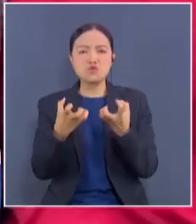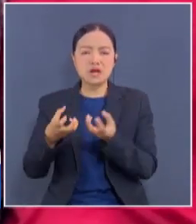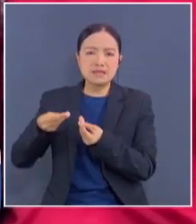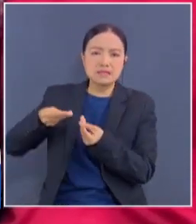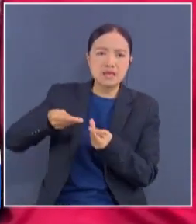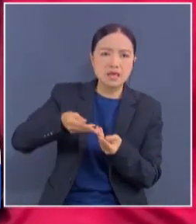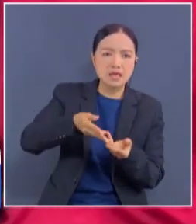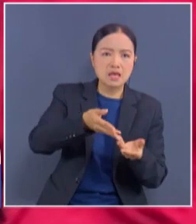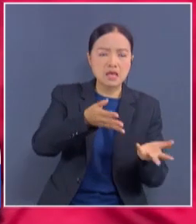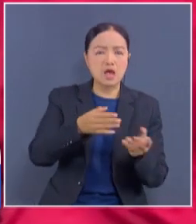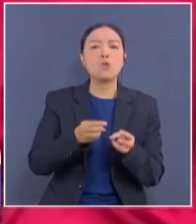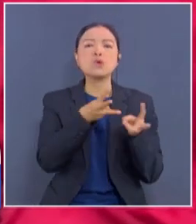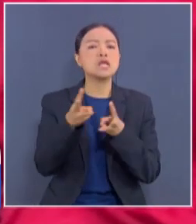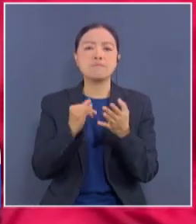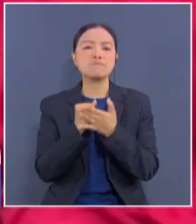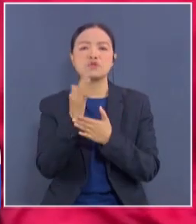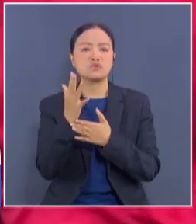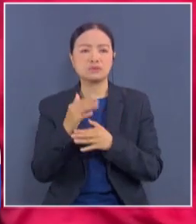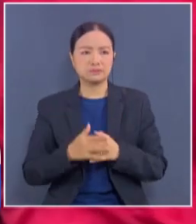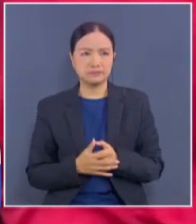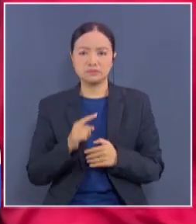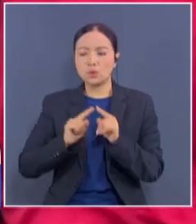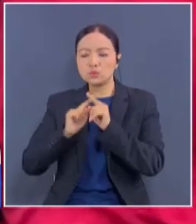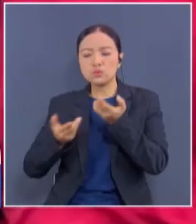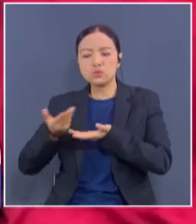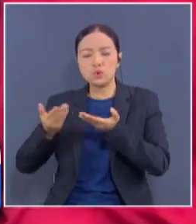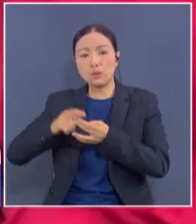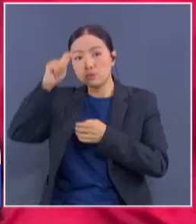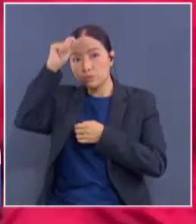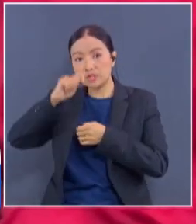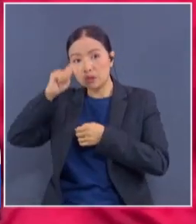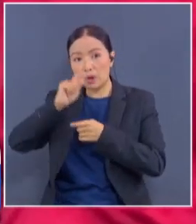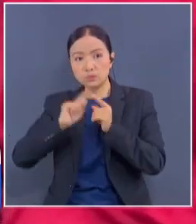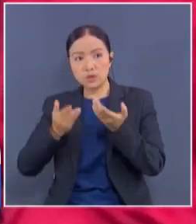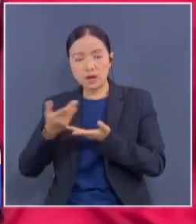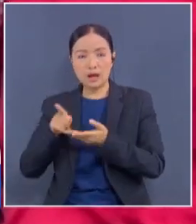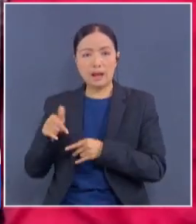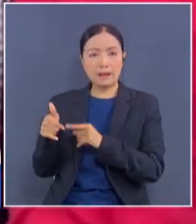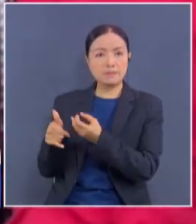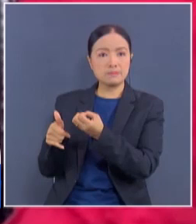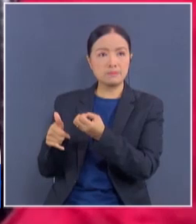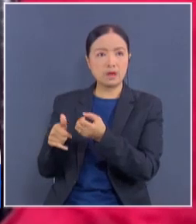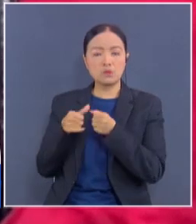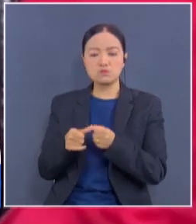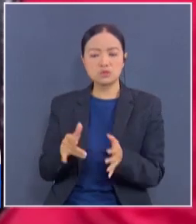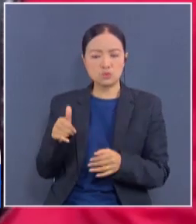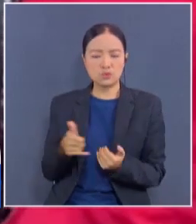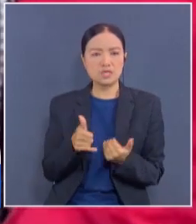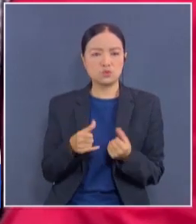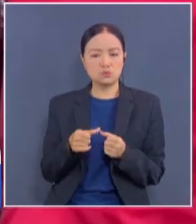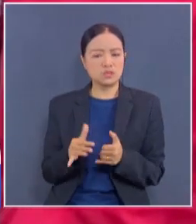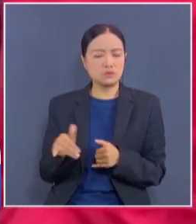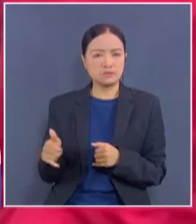ปูนเนี่ยเข้าใจว่าเมื่อกี้ได้หารือกับทางวิศวกรเนี่ยก็บอกคือวิศวกรเขาไม่อยู่หน้างานวันนี้นะครับแต่ก็บ